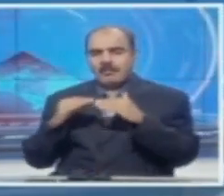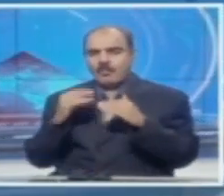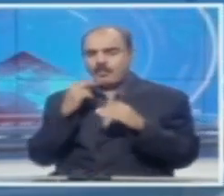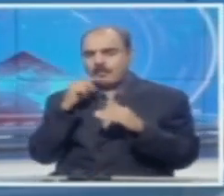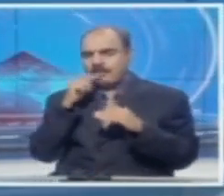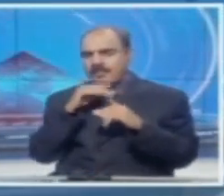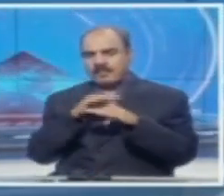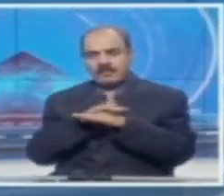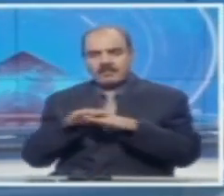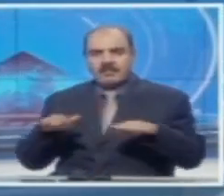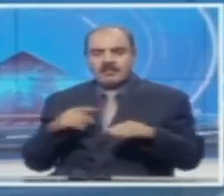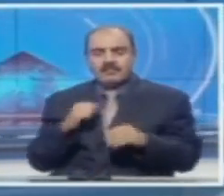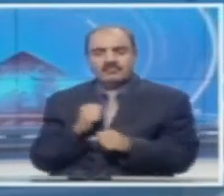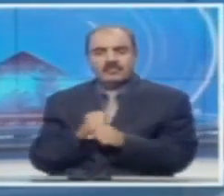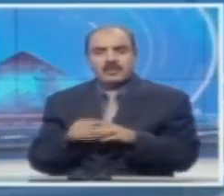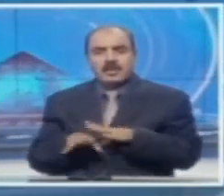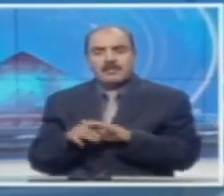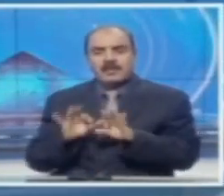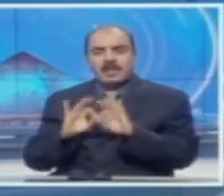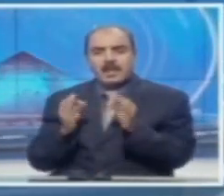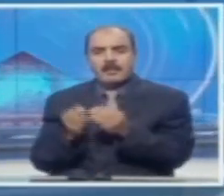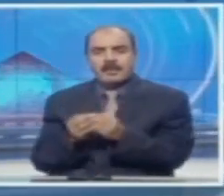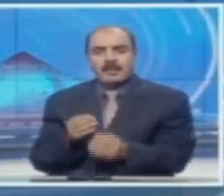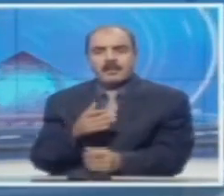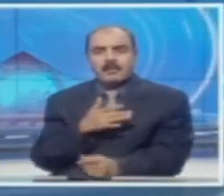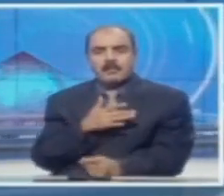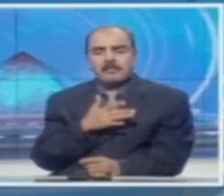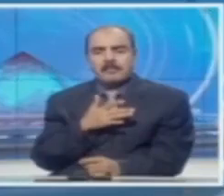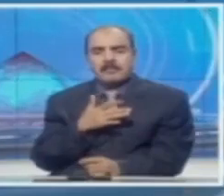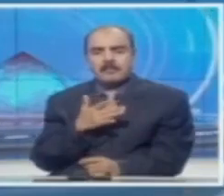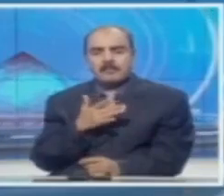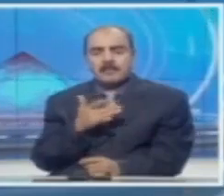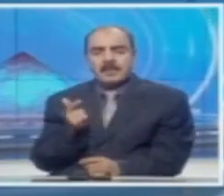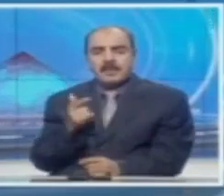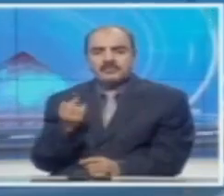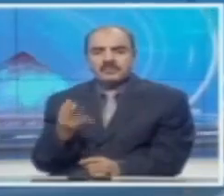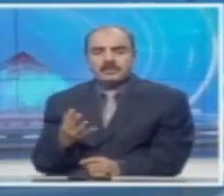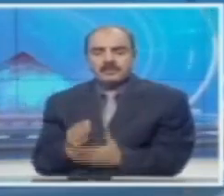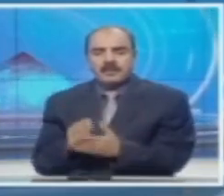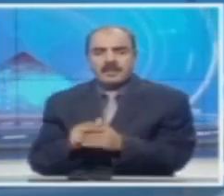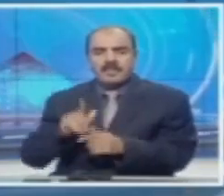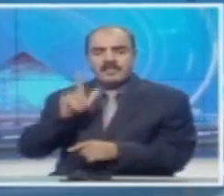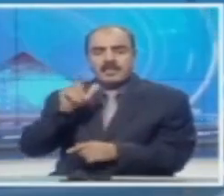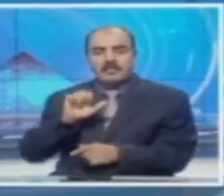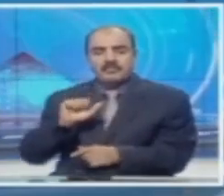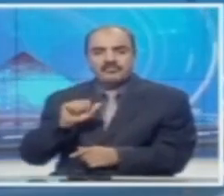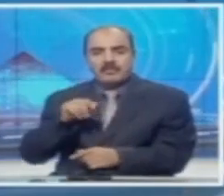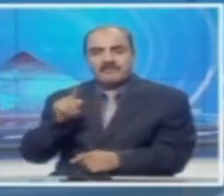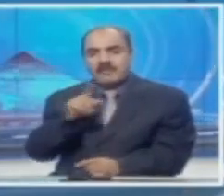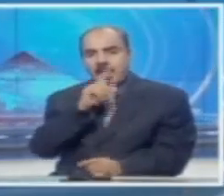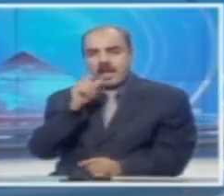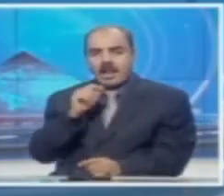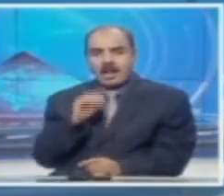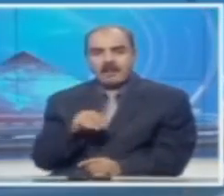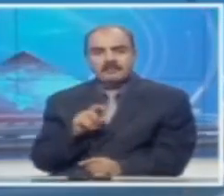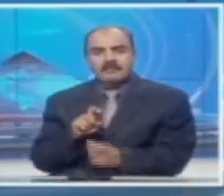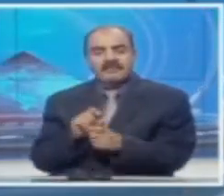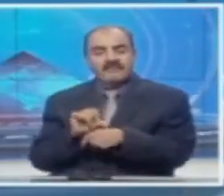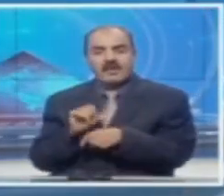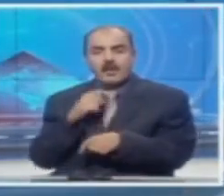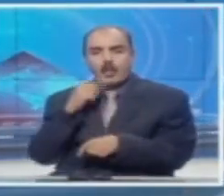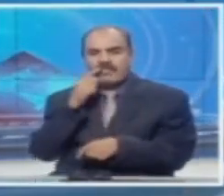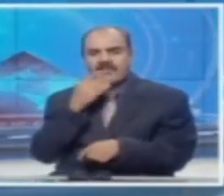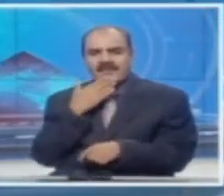والنساء في إطار أعمال الجمعية 45 بعد 100 للاتحاد البرلماني الدولي المنعقدة في